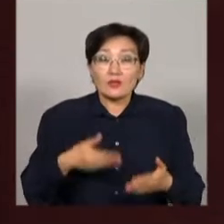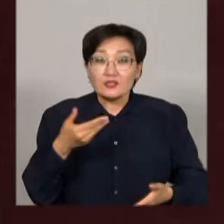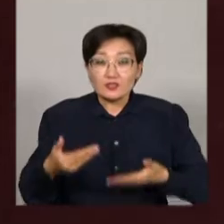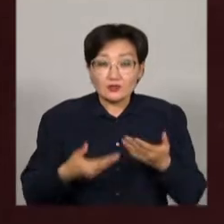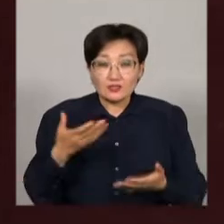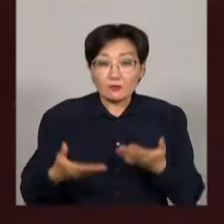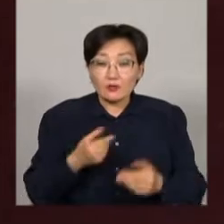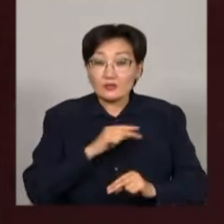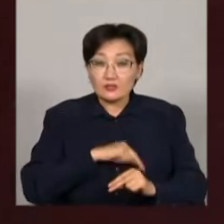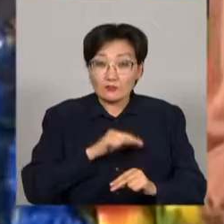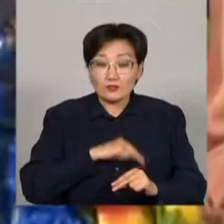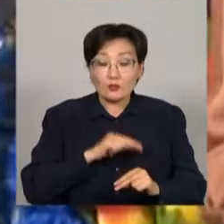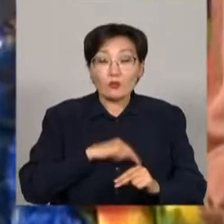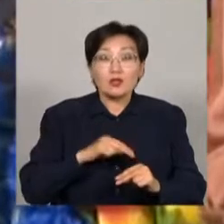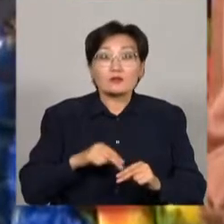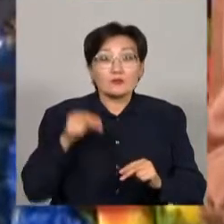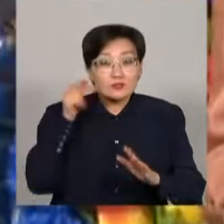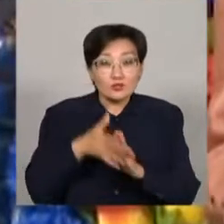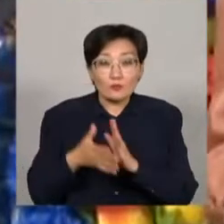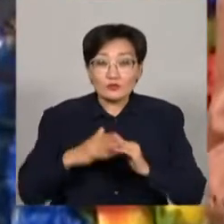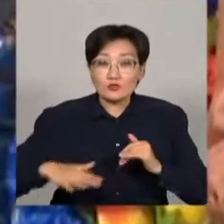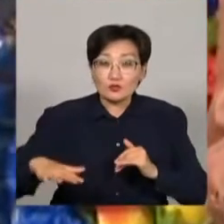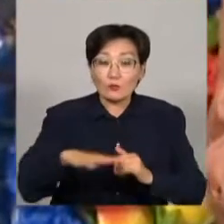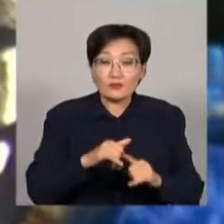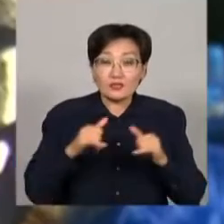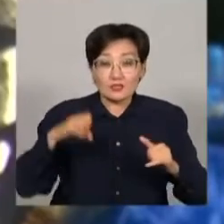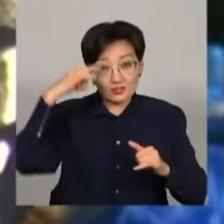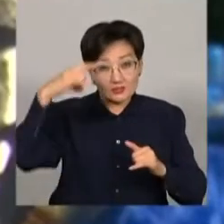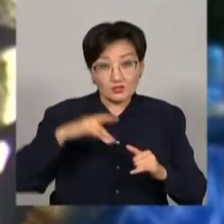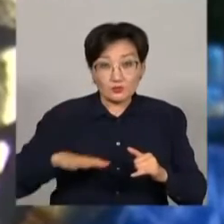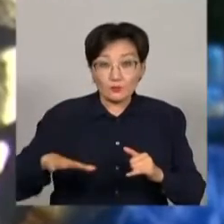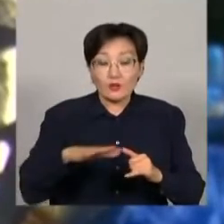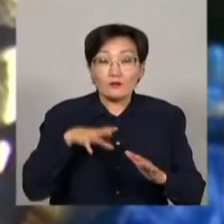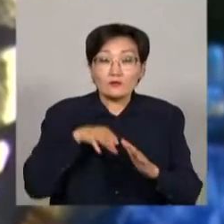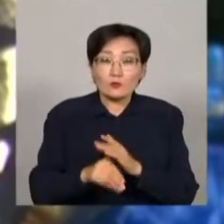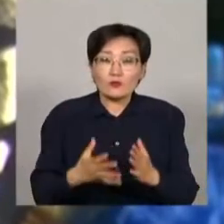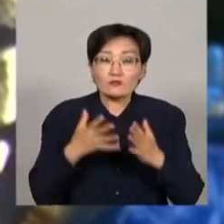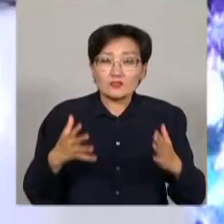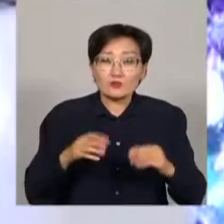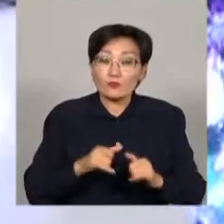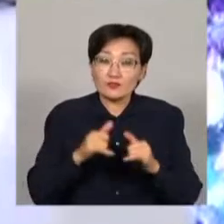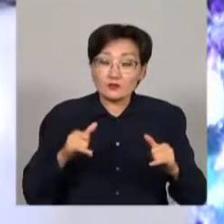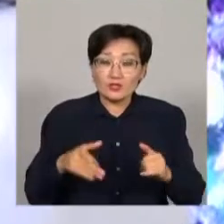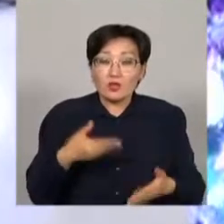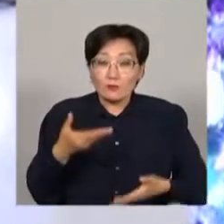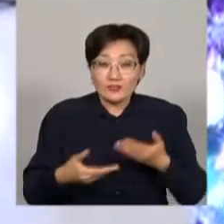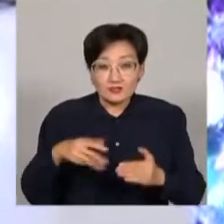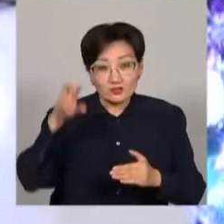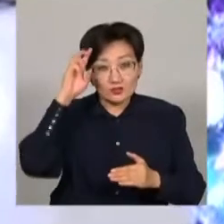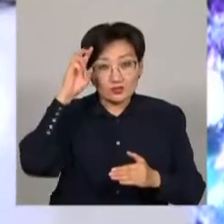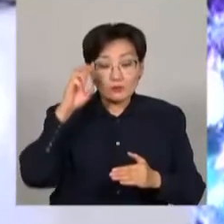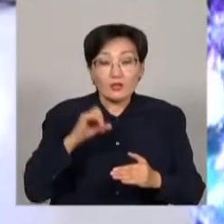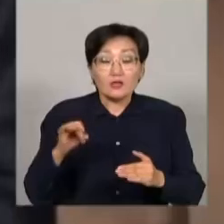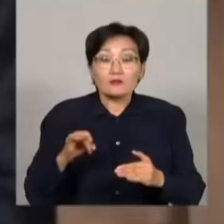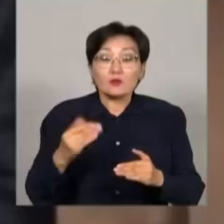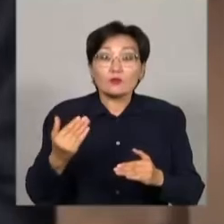и археологическим исследованиям, изучал степную цивилизацию Казахстана. Он внес огромный вклад в развитие археологии страны.